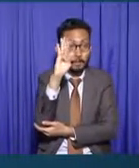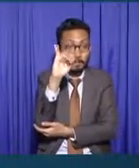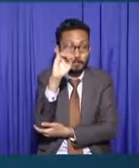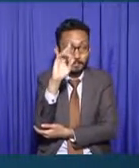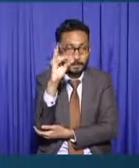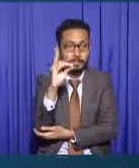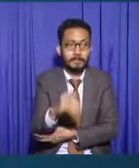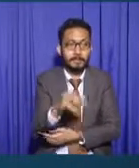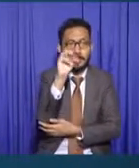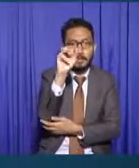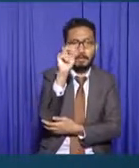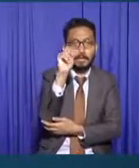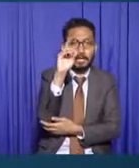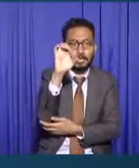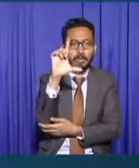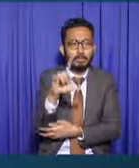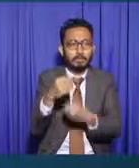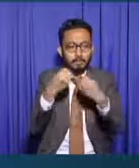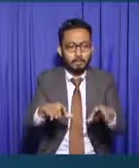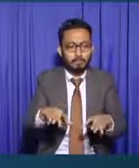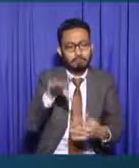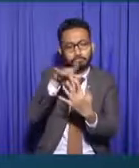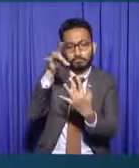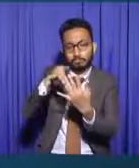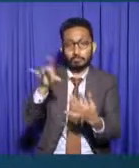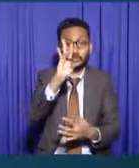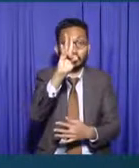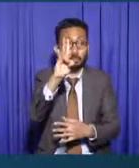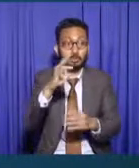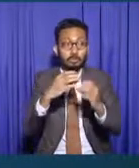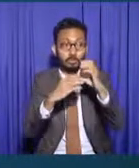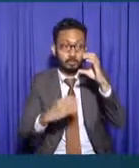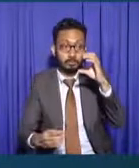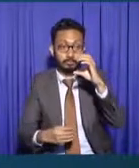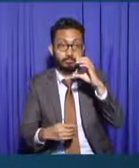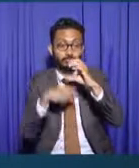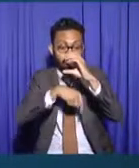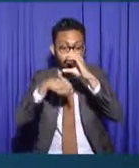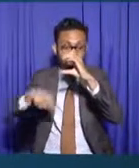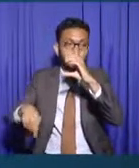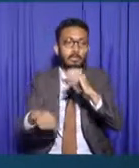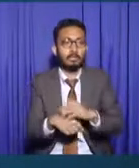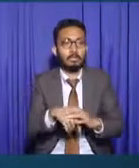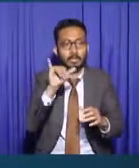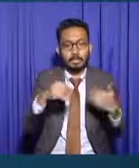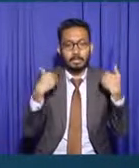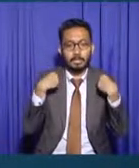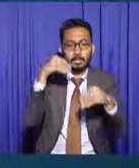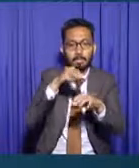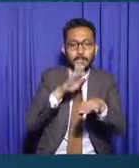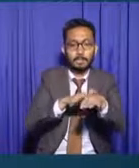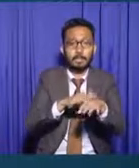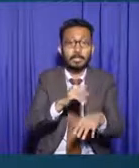Mendel telah memilih tujuh ciri yang terdapat pada pupuk kacang Pi